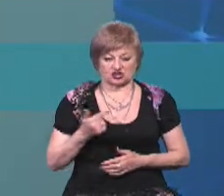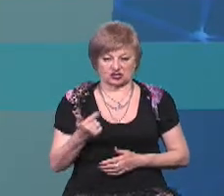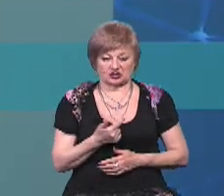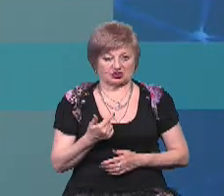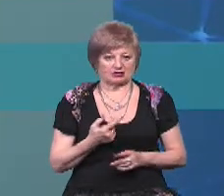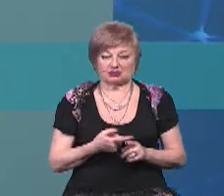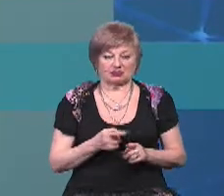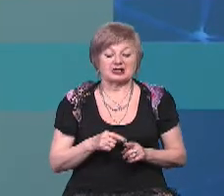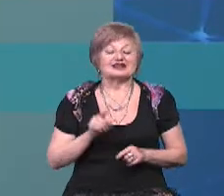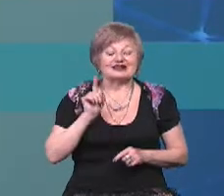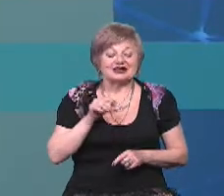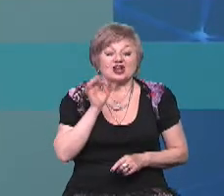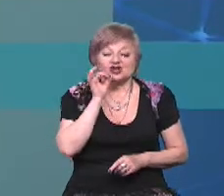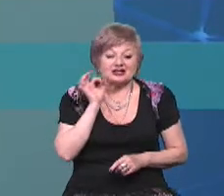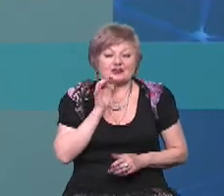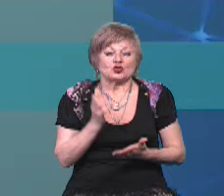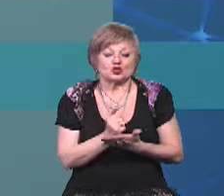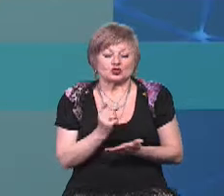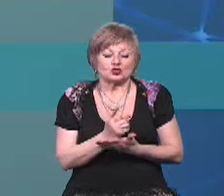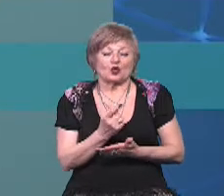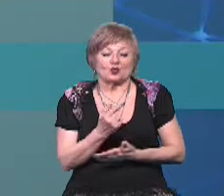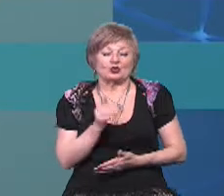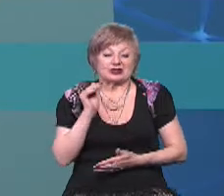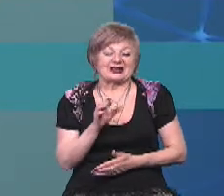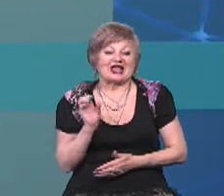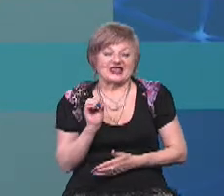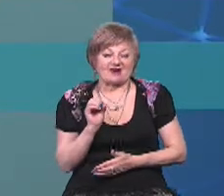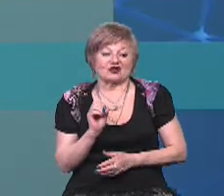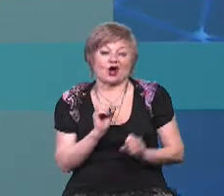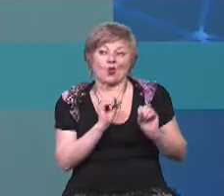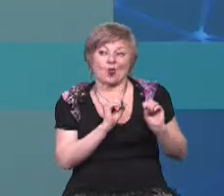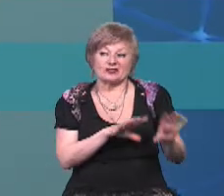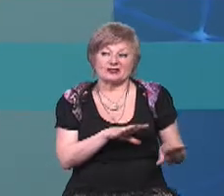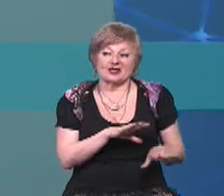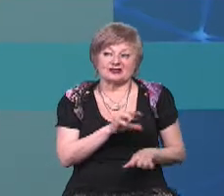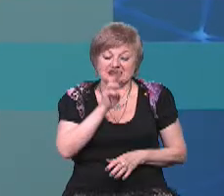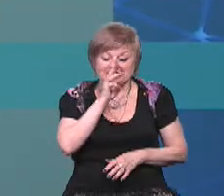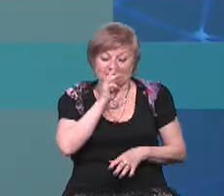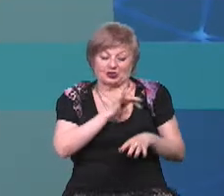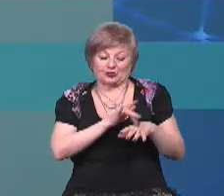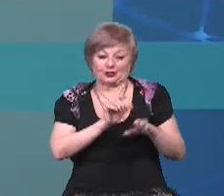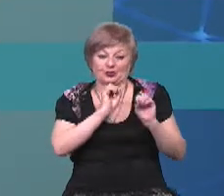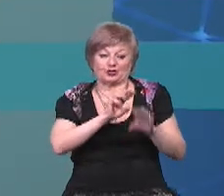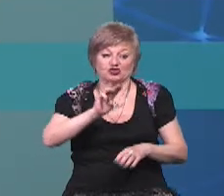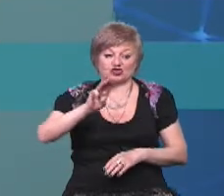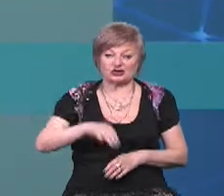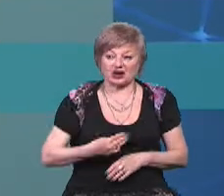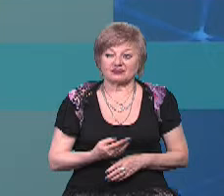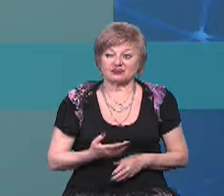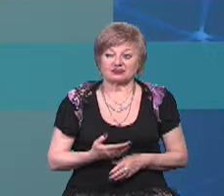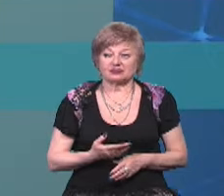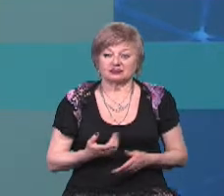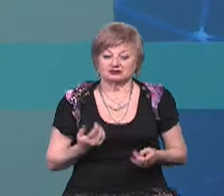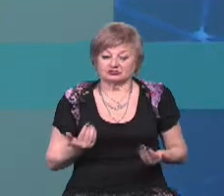дуже... Навіть для німця, який, наприклад, заробляє там 1,5 тисячі євро, віддати зарплату майже, да, цілу,